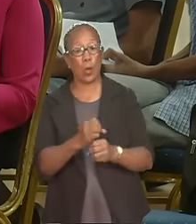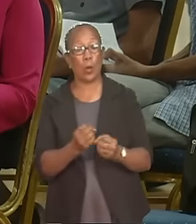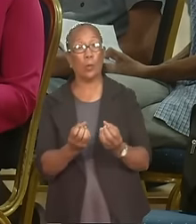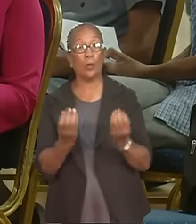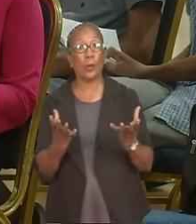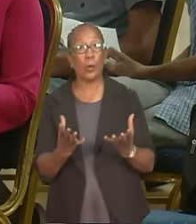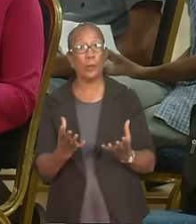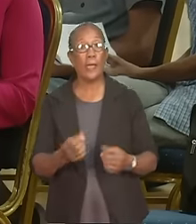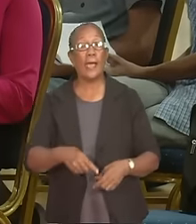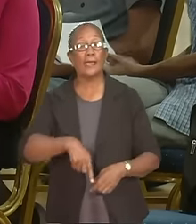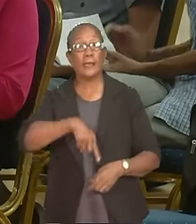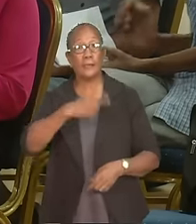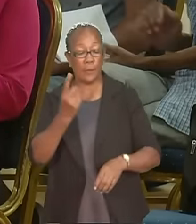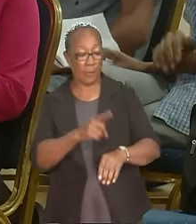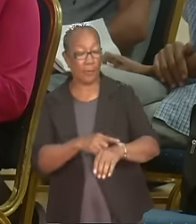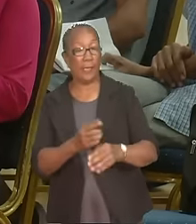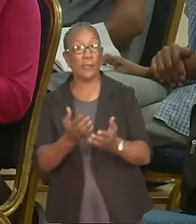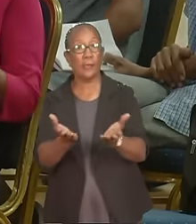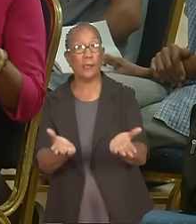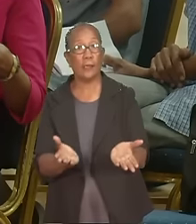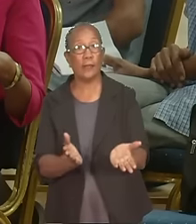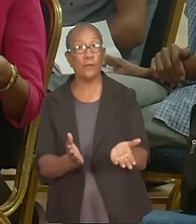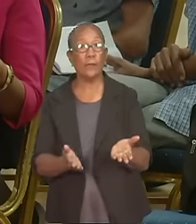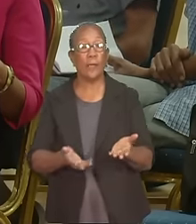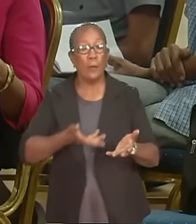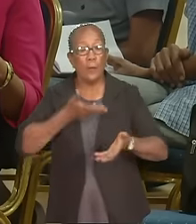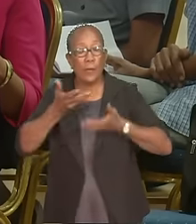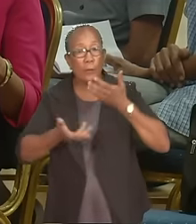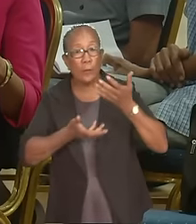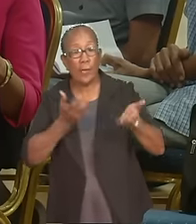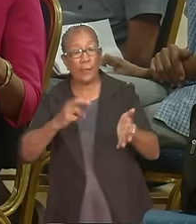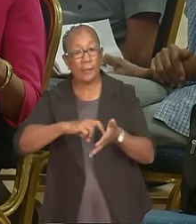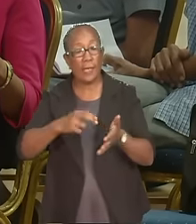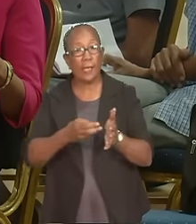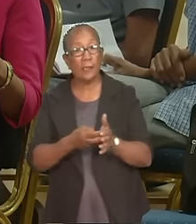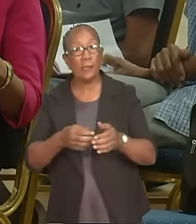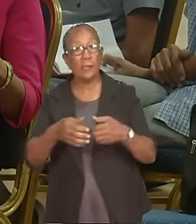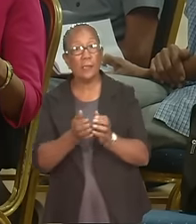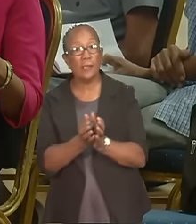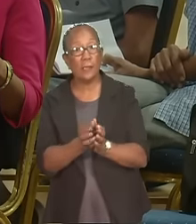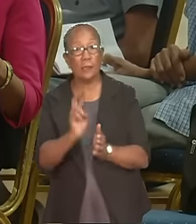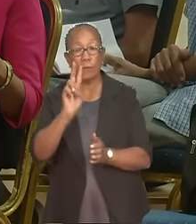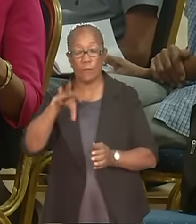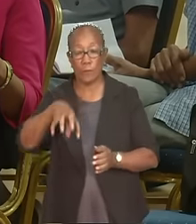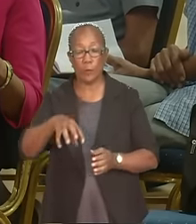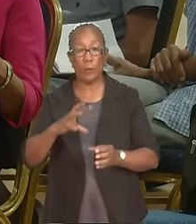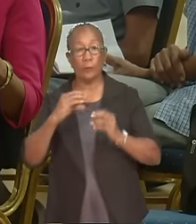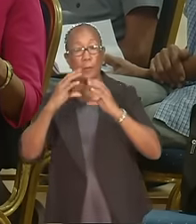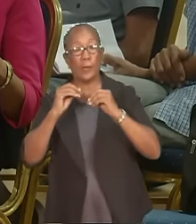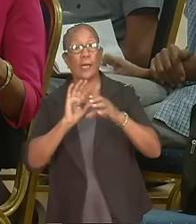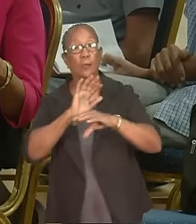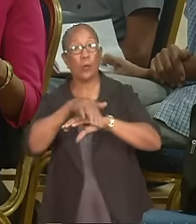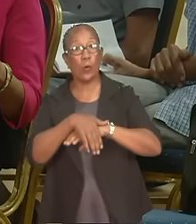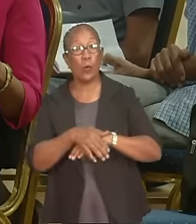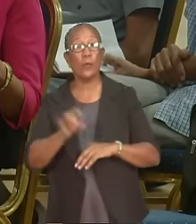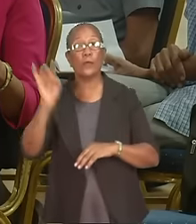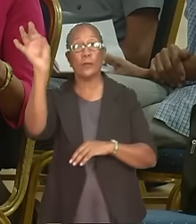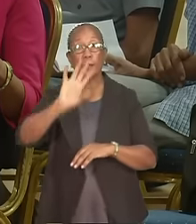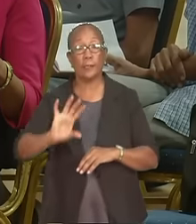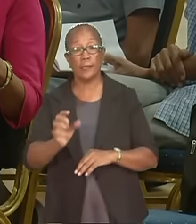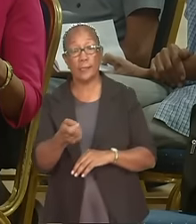Er is meer tijd gegeven voor overleg met het technische team van de regering en de vakbonden om te praten over de nieuwe